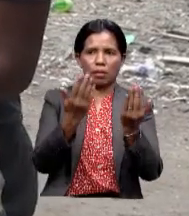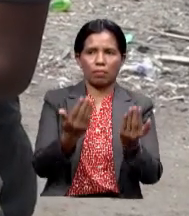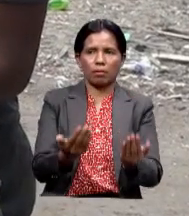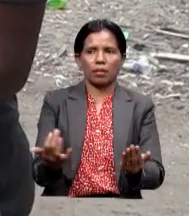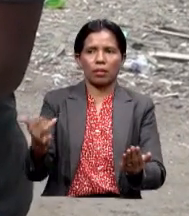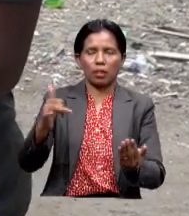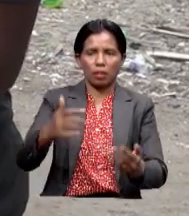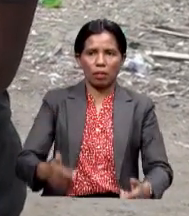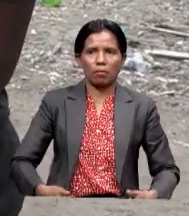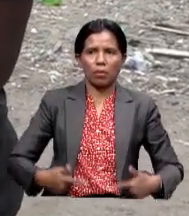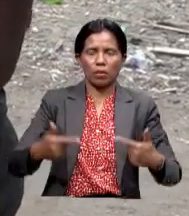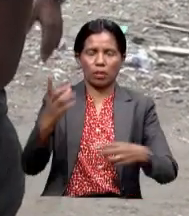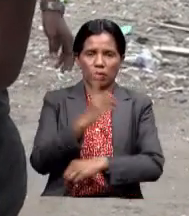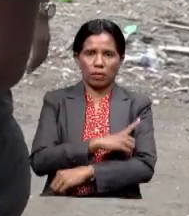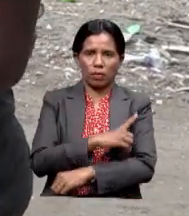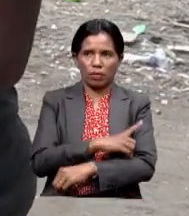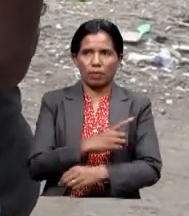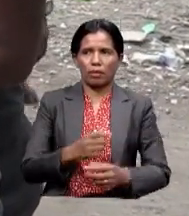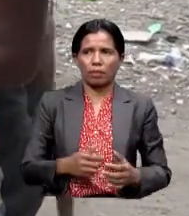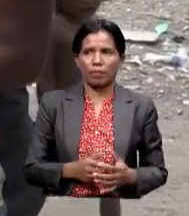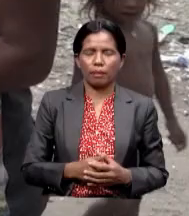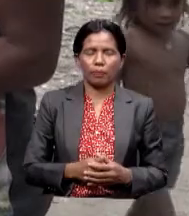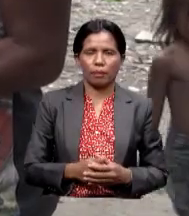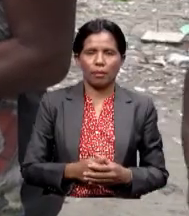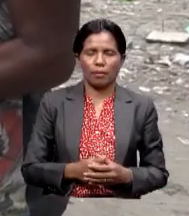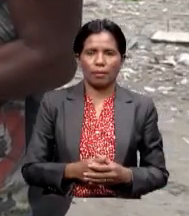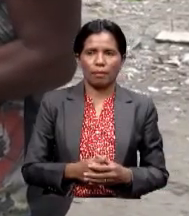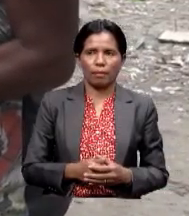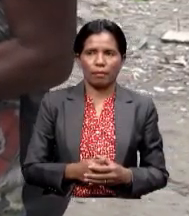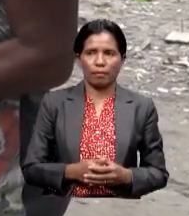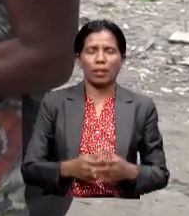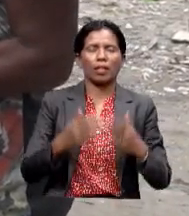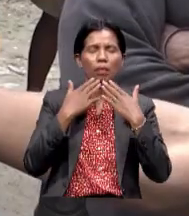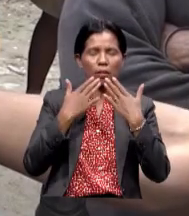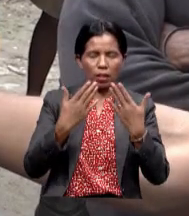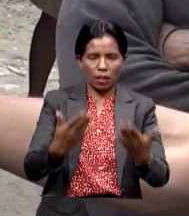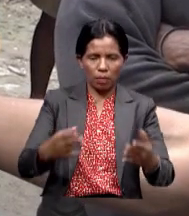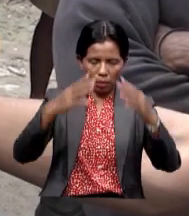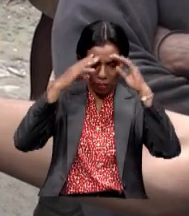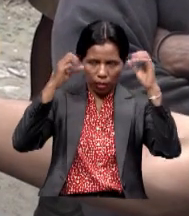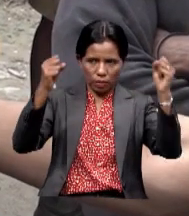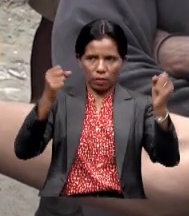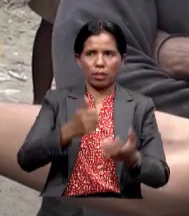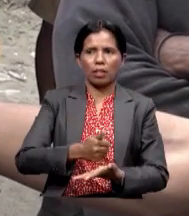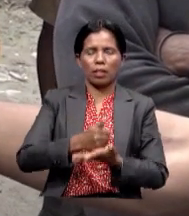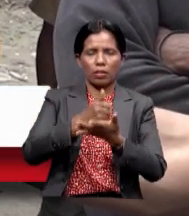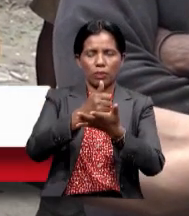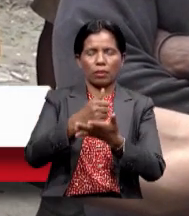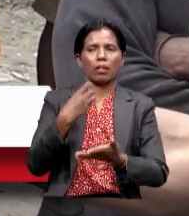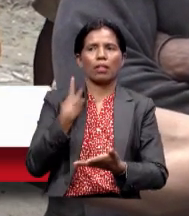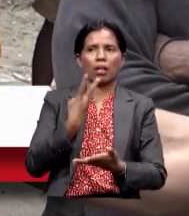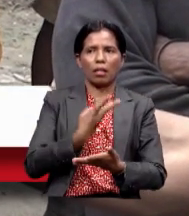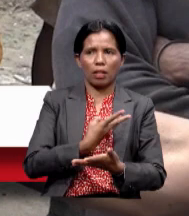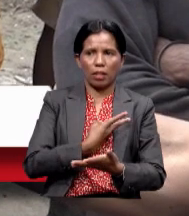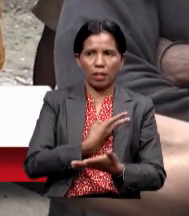ninia Morris lor loronian. Sing obrigado barak ba senhor presidente ne be oin dorong azuda ona hau amin.